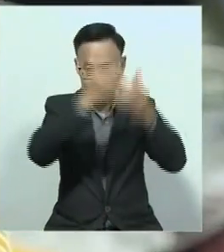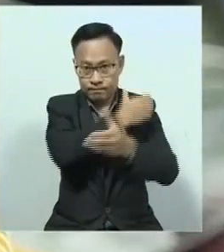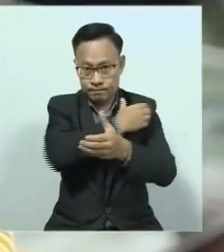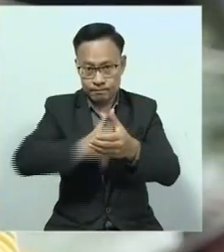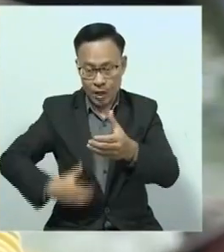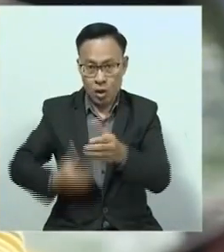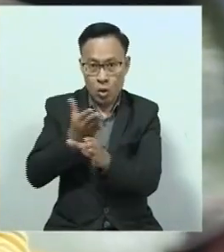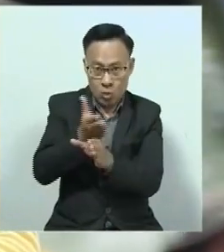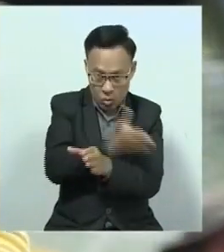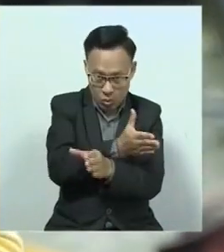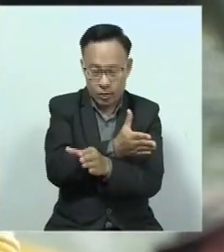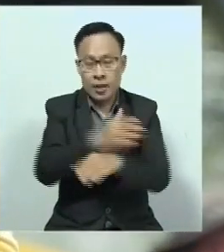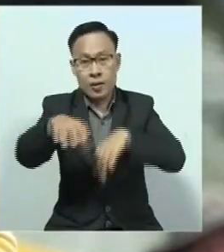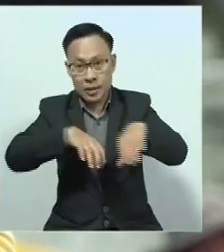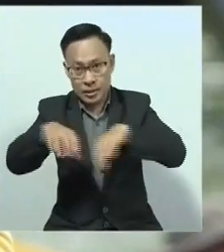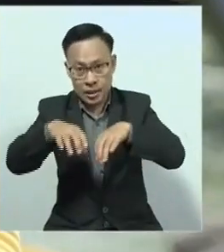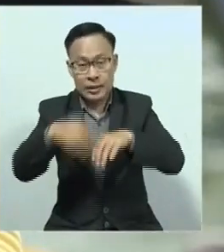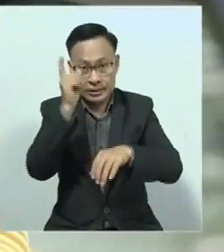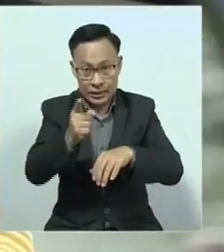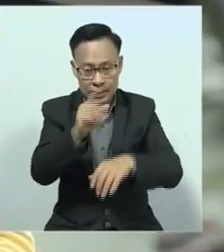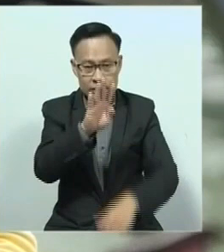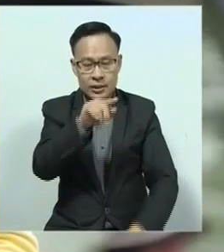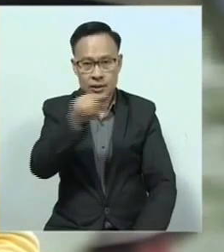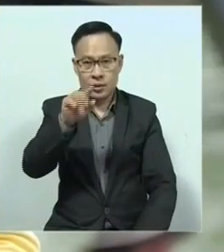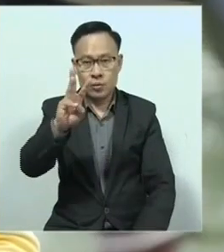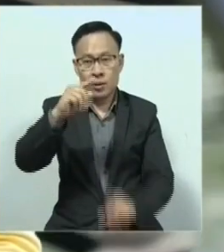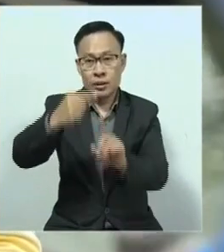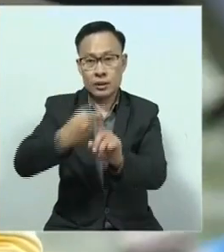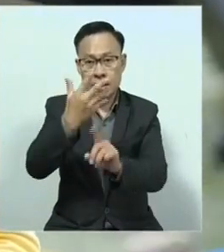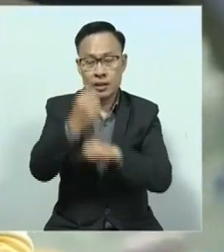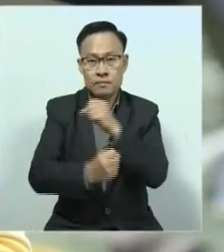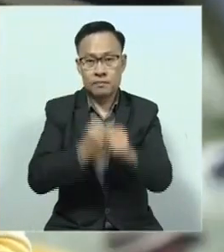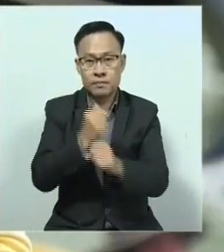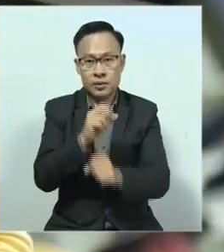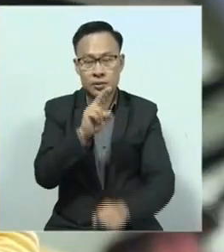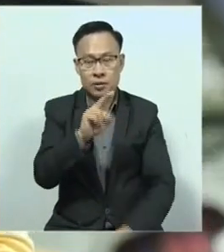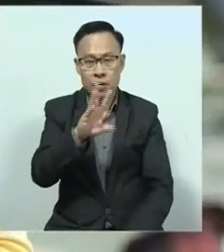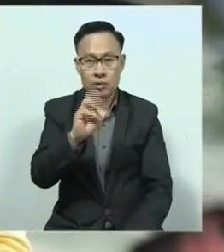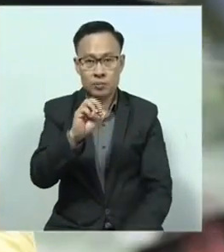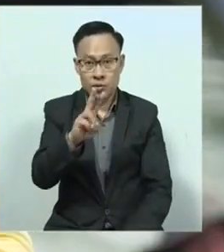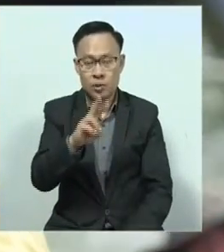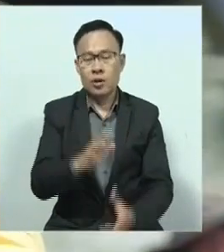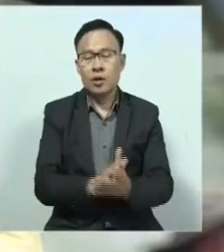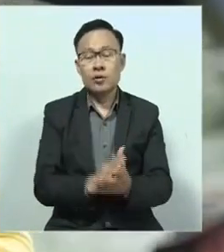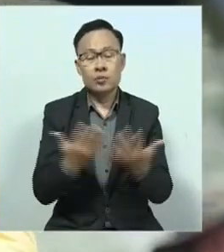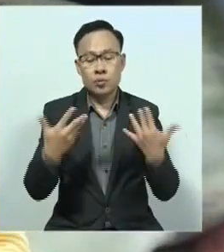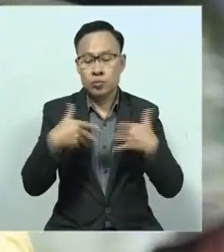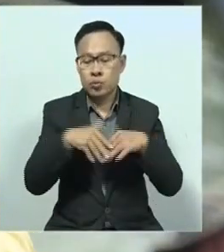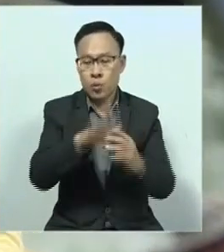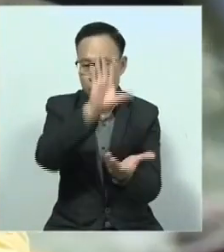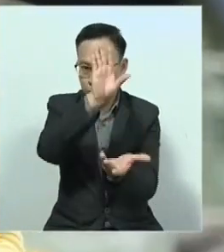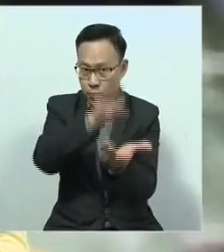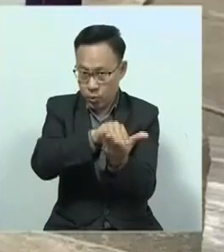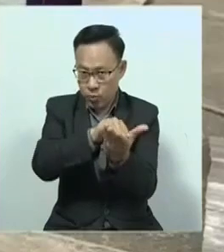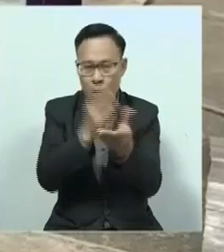ราชาภิเษกในช่วงวันที่4ถึง6พฤษภาคมพุทธศักราช2562เป็นการร่วมกันจารึก